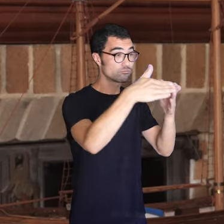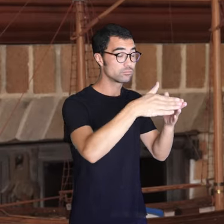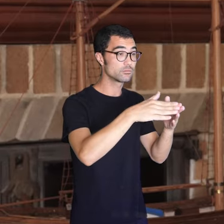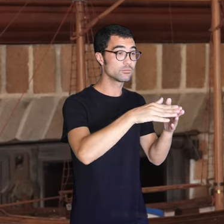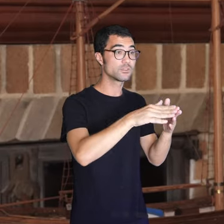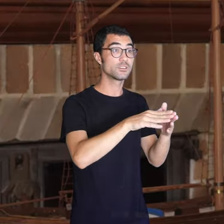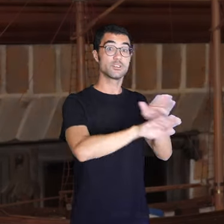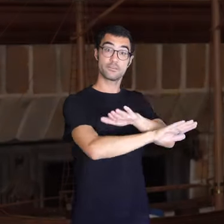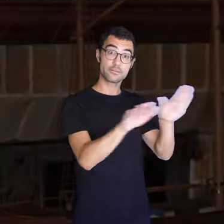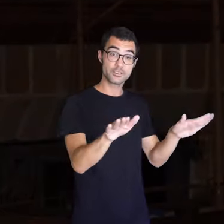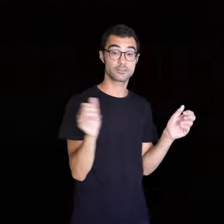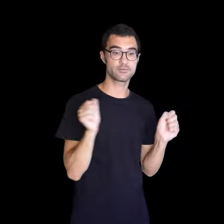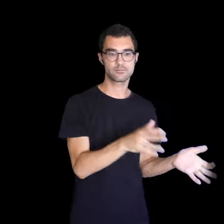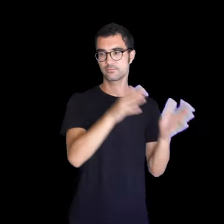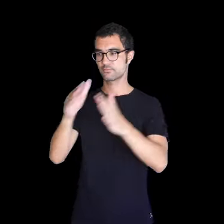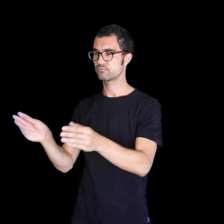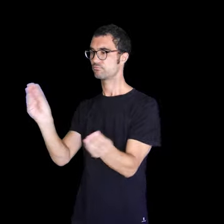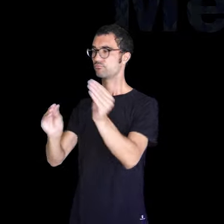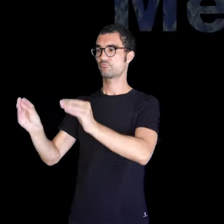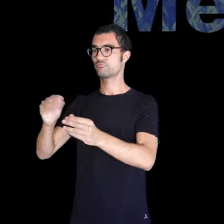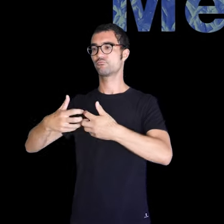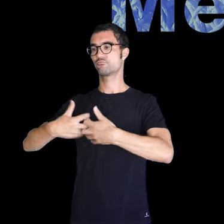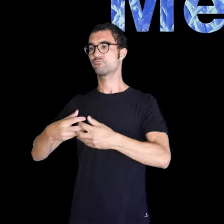les mateixes barques que ell tenia.